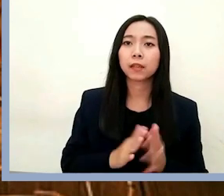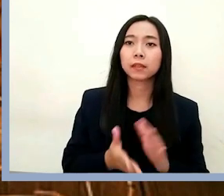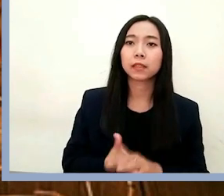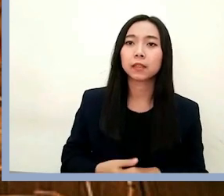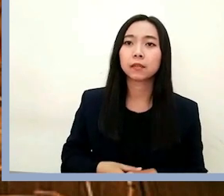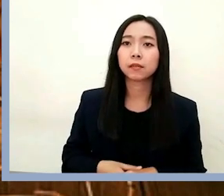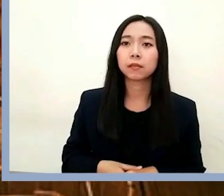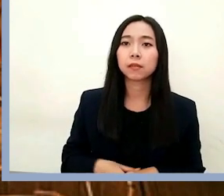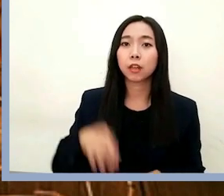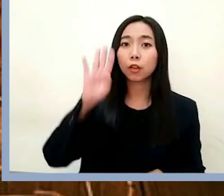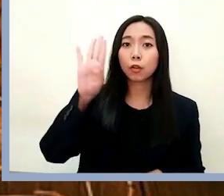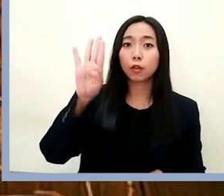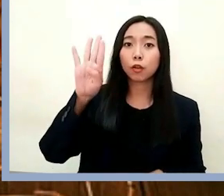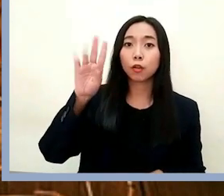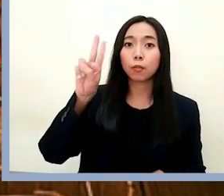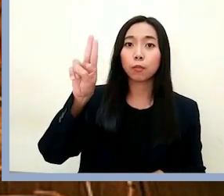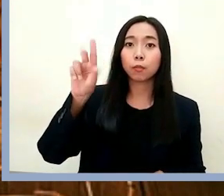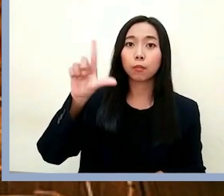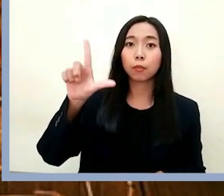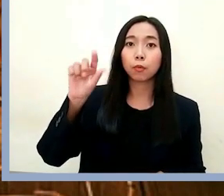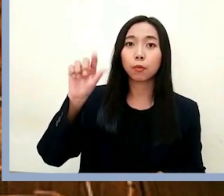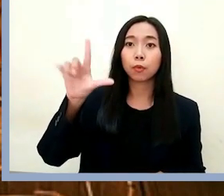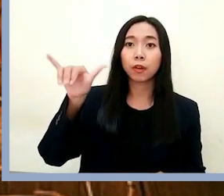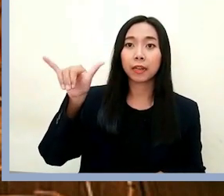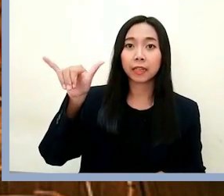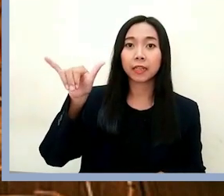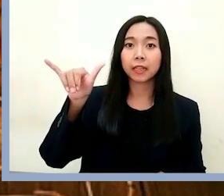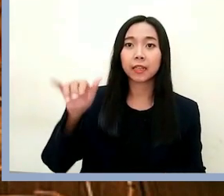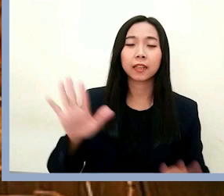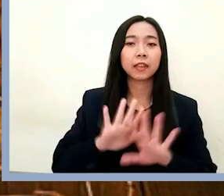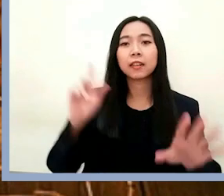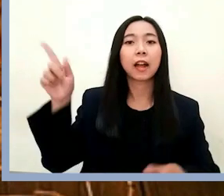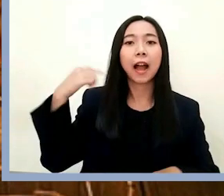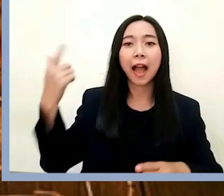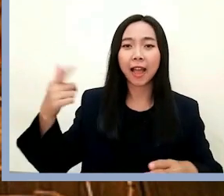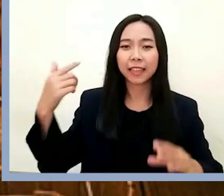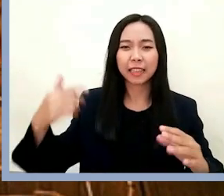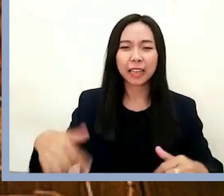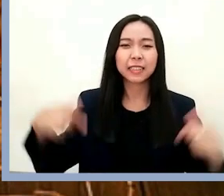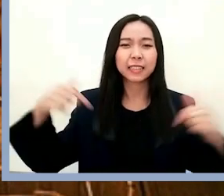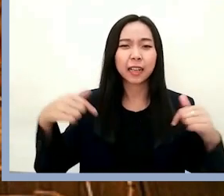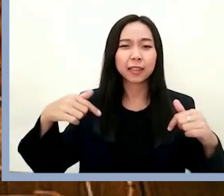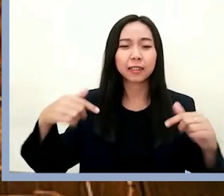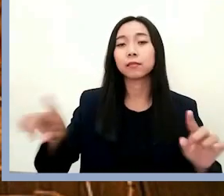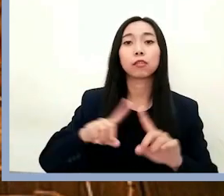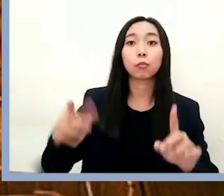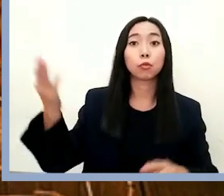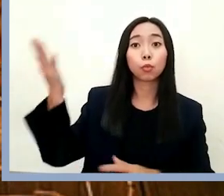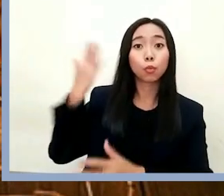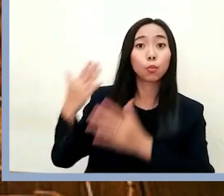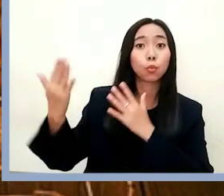sebut dengan kata bullying itu tidak hanya terjadi di masa kini pada zaman dahulu